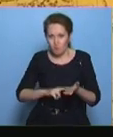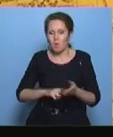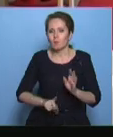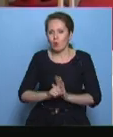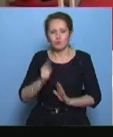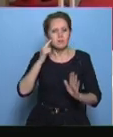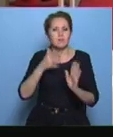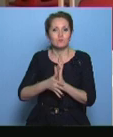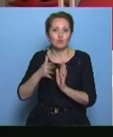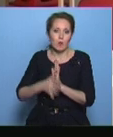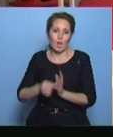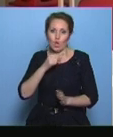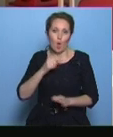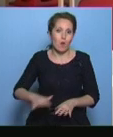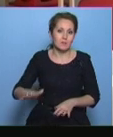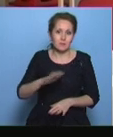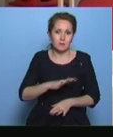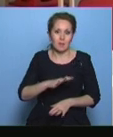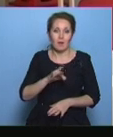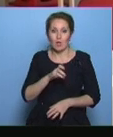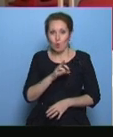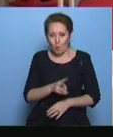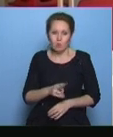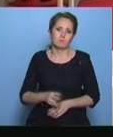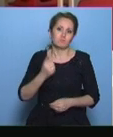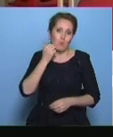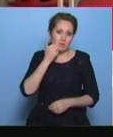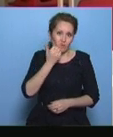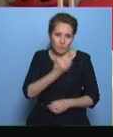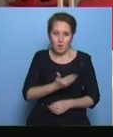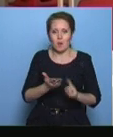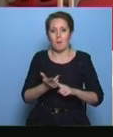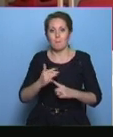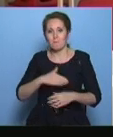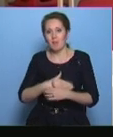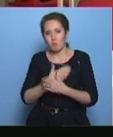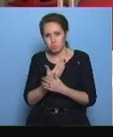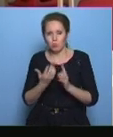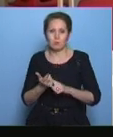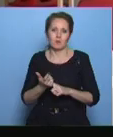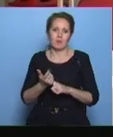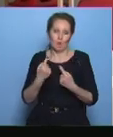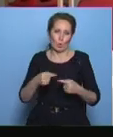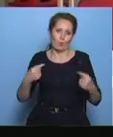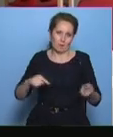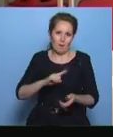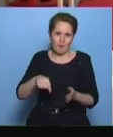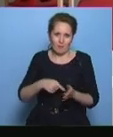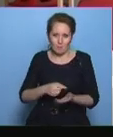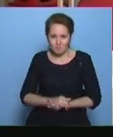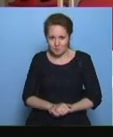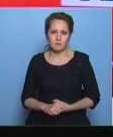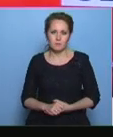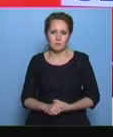рынок. Появились новогодние туры в Москву, Санкт-Петербург, Казань и другие города. Анна Ковырзина, Александр Широбоков, телеканал «Моя